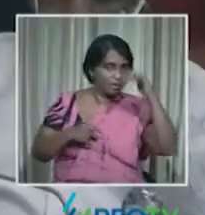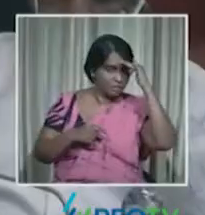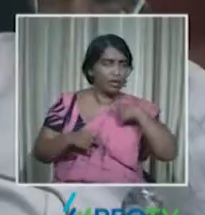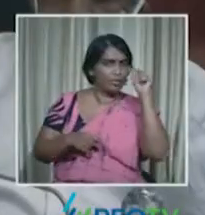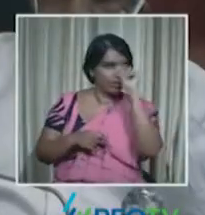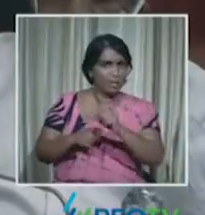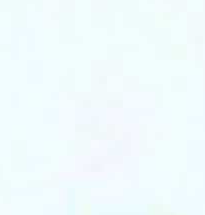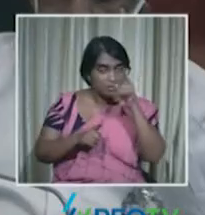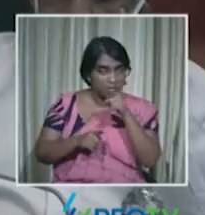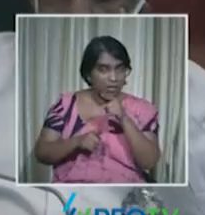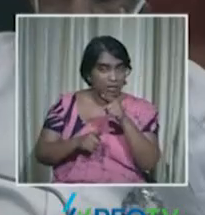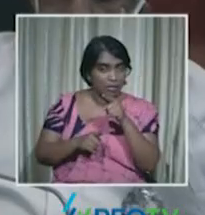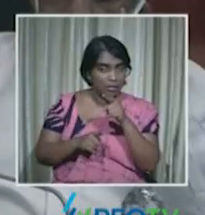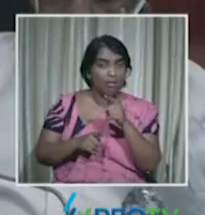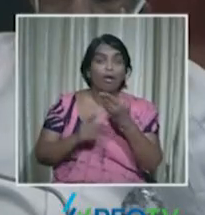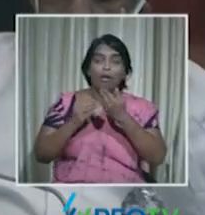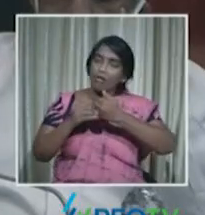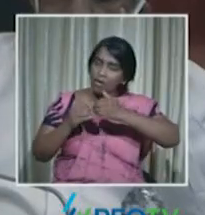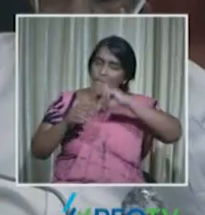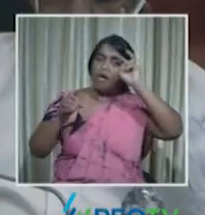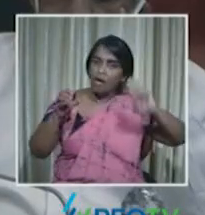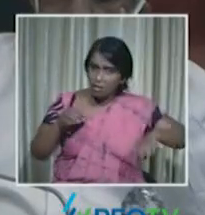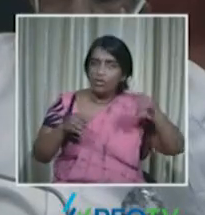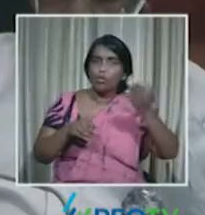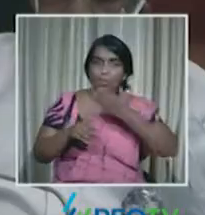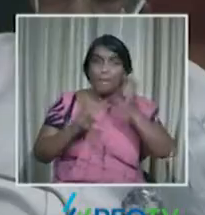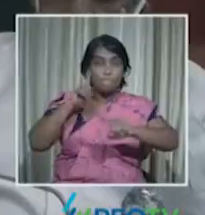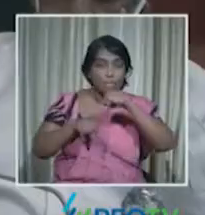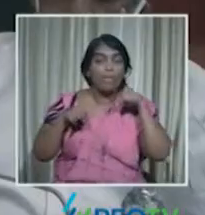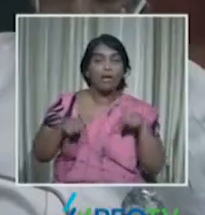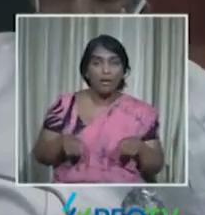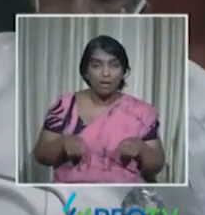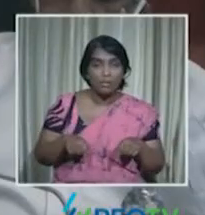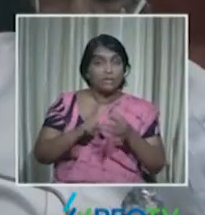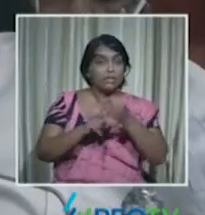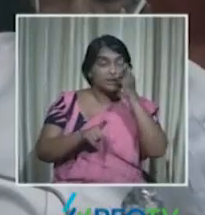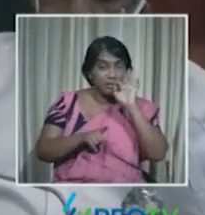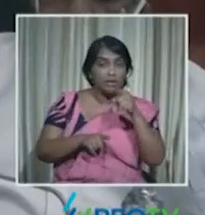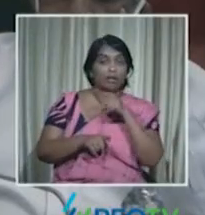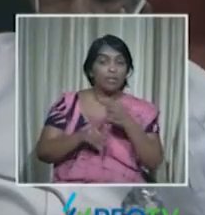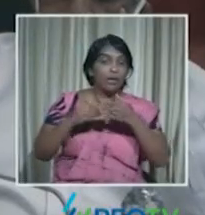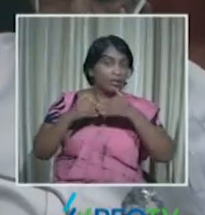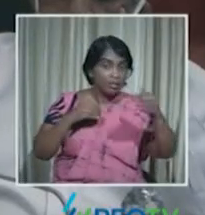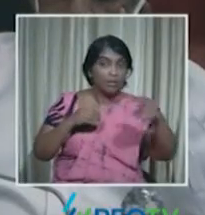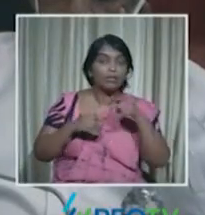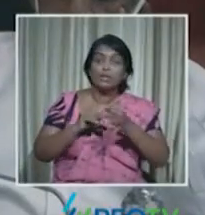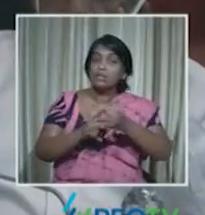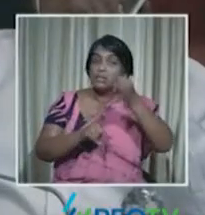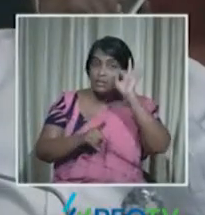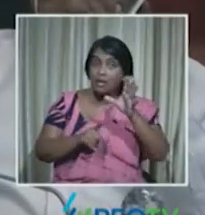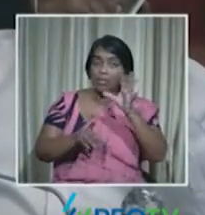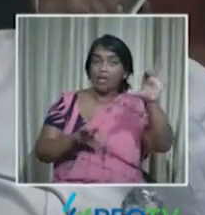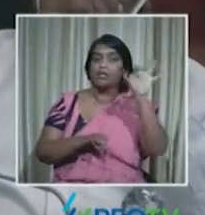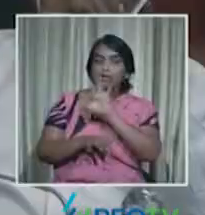කිව්වා ජනාධිපතිතුමා තාස් වෙන්න පුළුවන් අසුරාම පාර්ලිමේන්තුවෙන් ජනාධිපතිතුමාගේ ඉතිරි කාලයට ජනාධිපතිරේ පත් කර